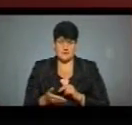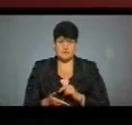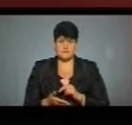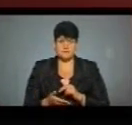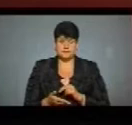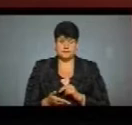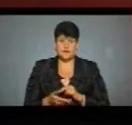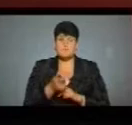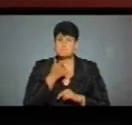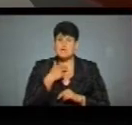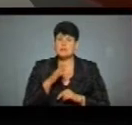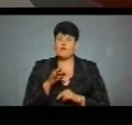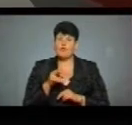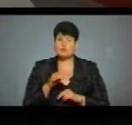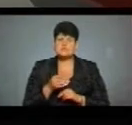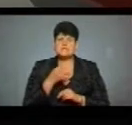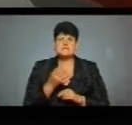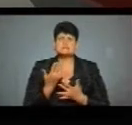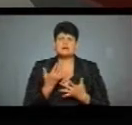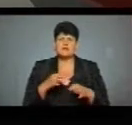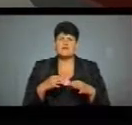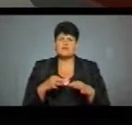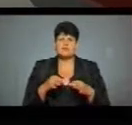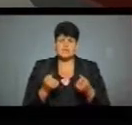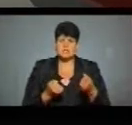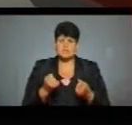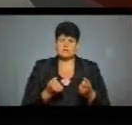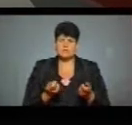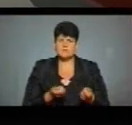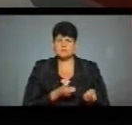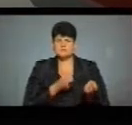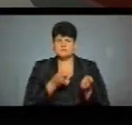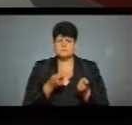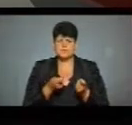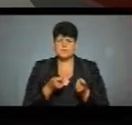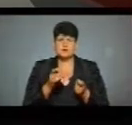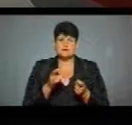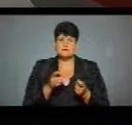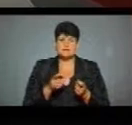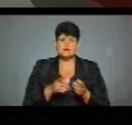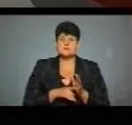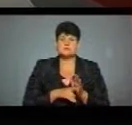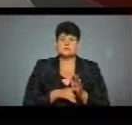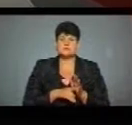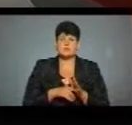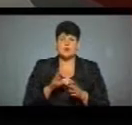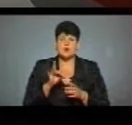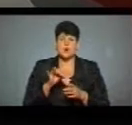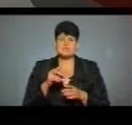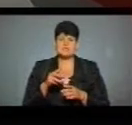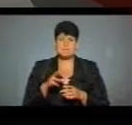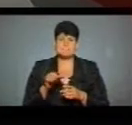Пане Володимире, скажіть, скільки автівок жителі Тернопільщини розмитнили з початку введення в дію законодавства